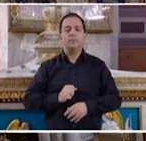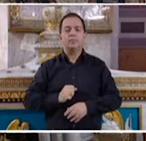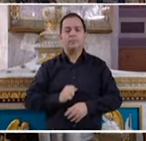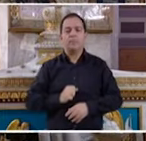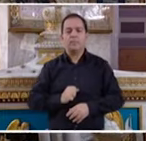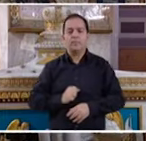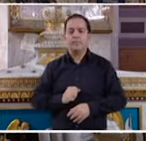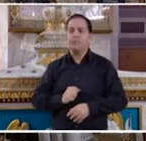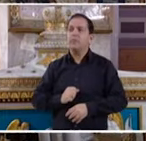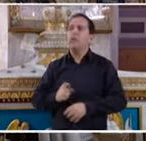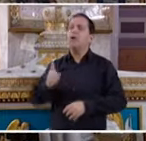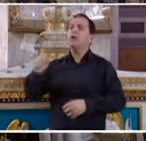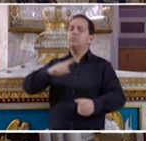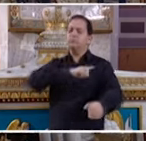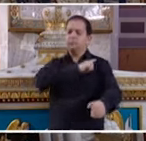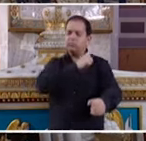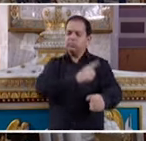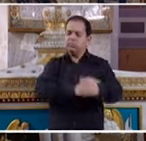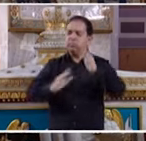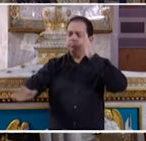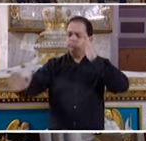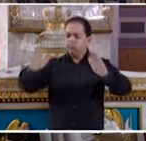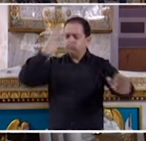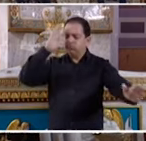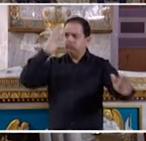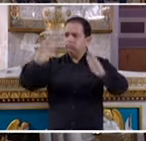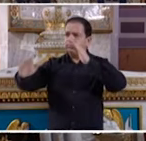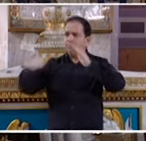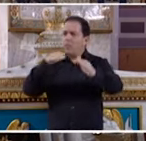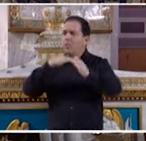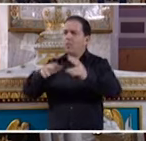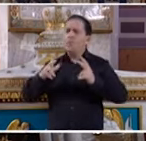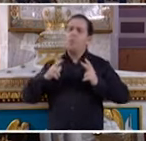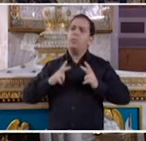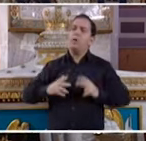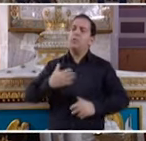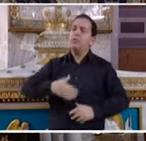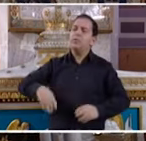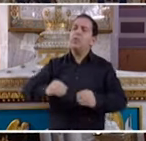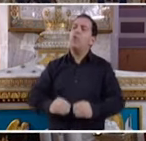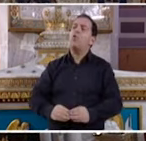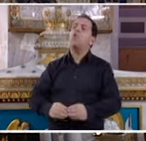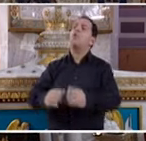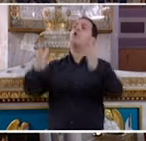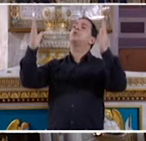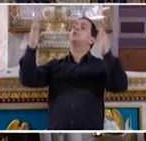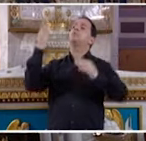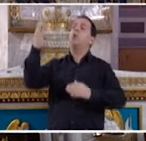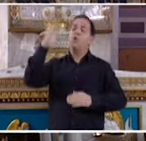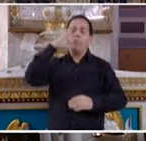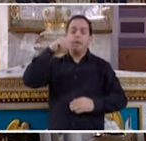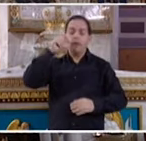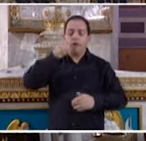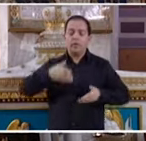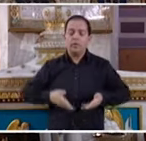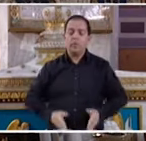Όπως υπό του κράτους σου πάντοτε φυλατώμενοι, σοι δόξα να αναπέμπομεν, το Πατρί και το Υιό και το Αγίο Πνεύμα την